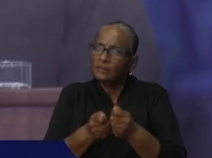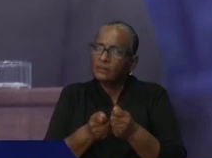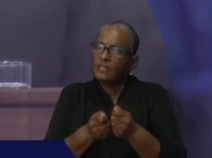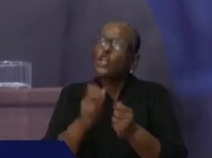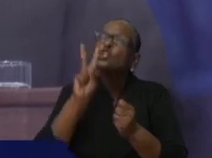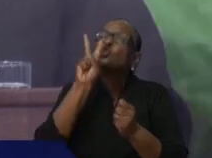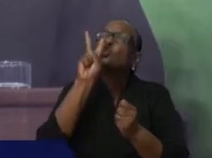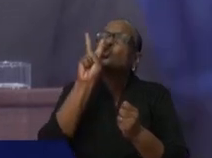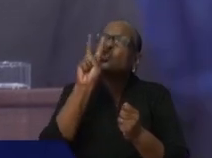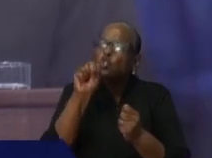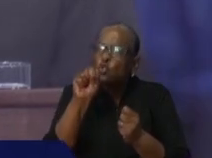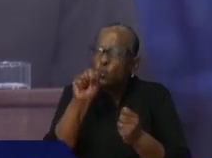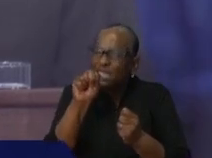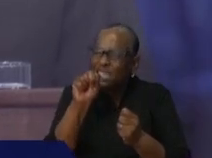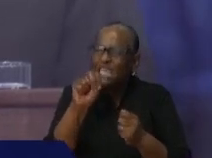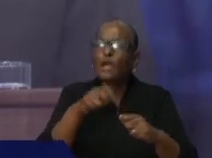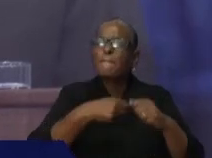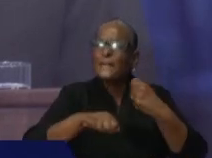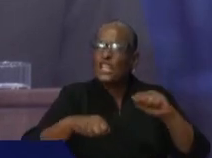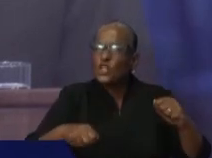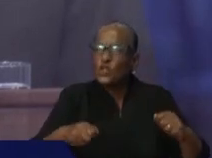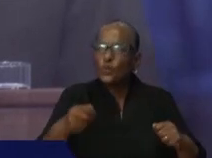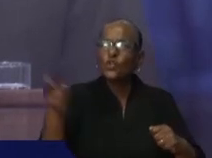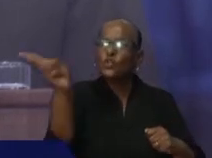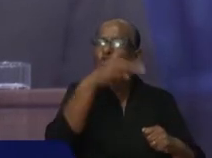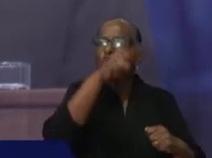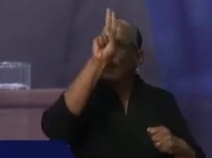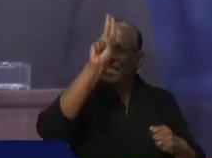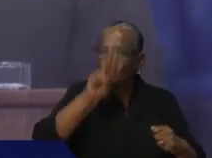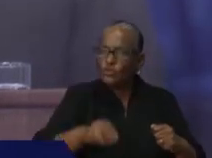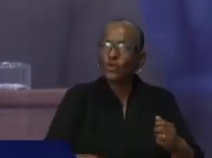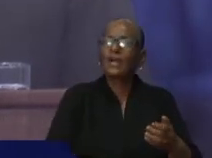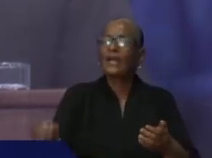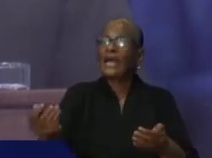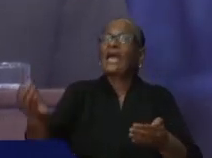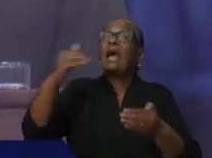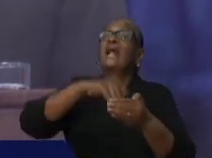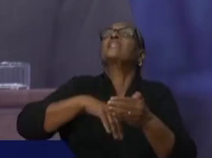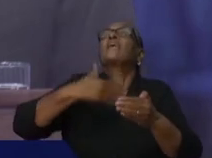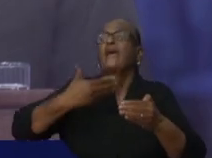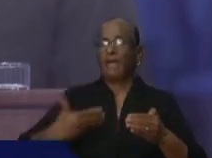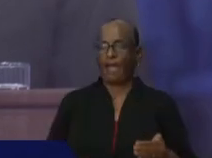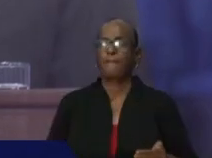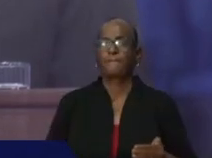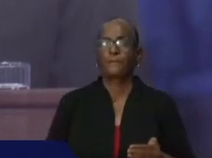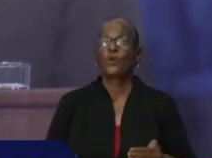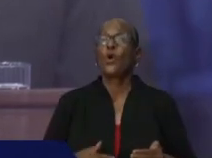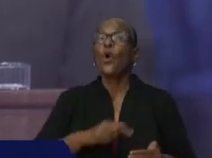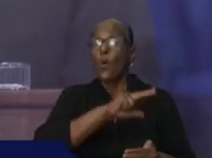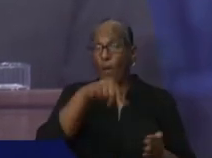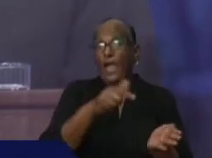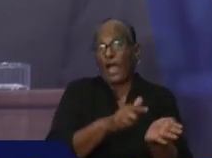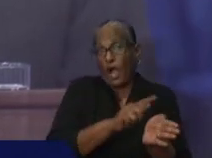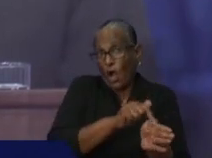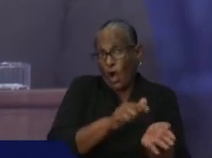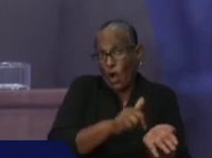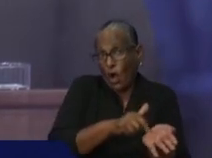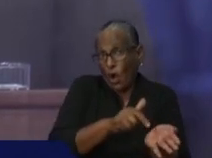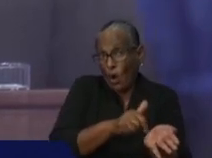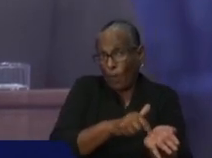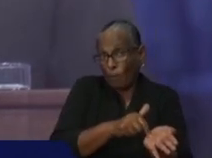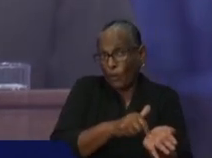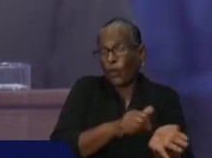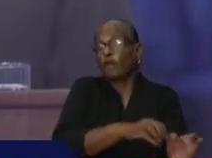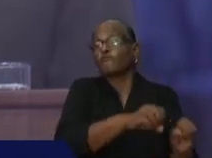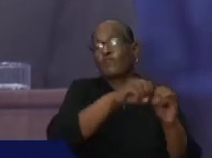er 20 miljoen US dollar aan inkomsten zal zijn. Die we zullen gebruiken voor de import van